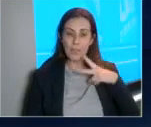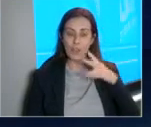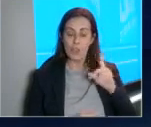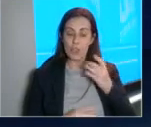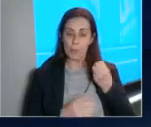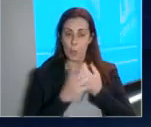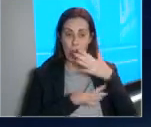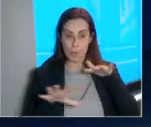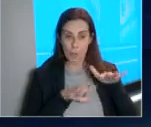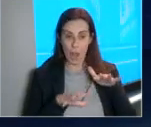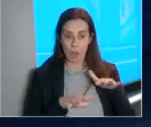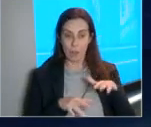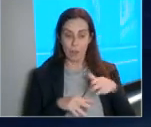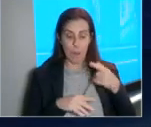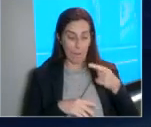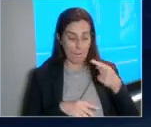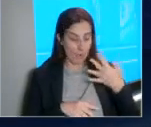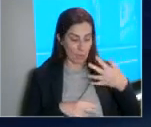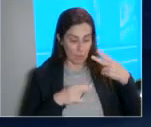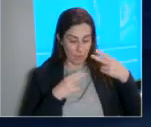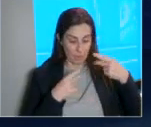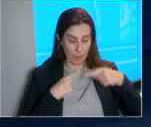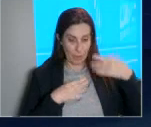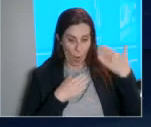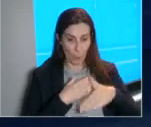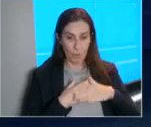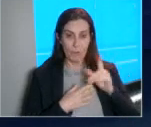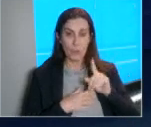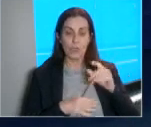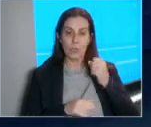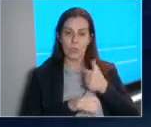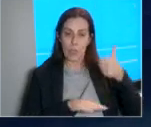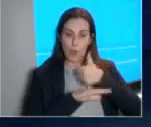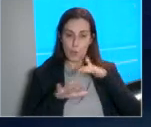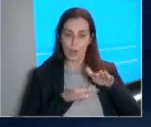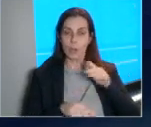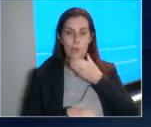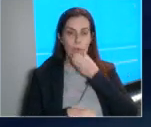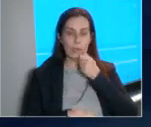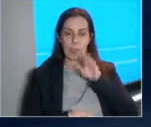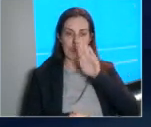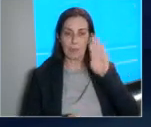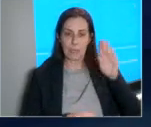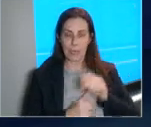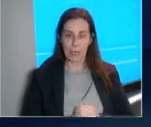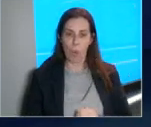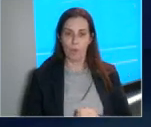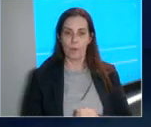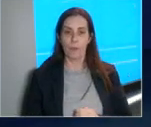תוקם ממשלה בשארית של 4-5 ימים וב-21 ימים, כנראה מי שיוביל אותה ויקהן ראשון הוא בנימין נתניהו,